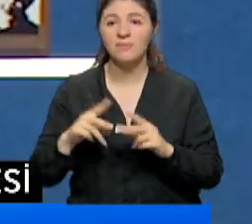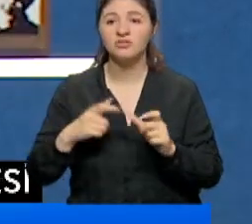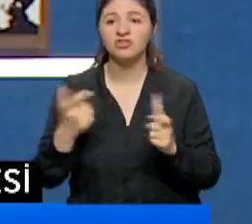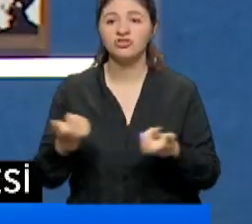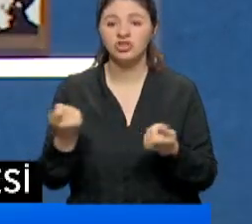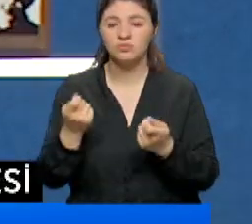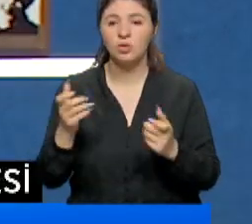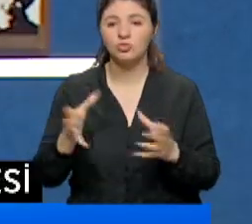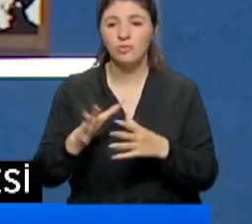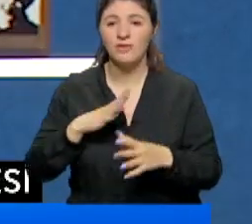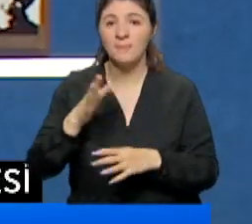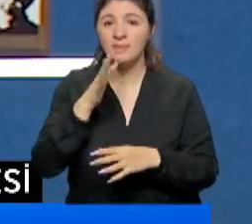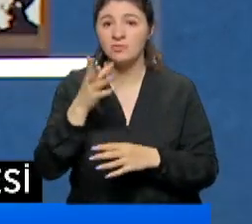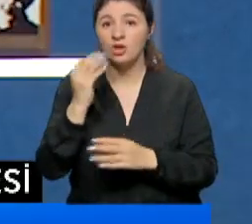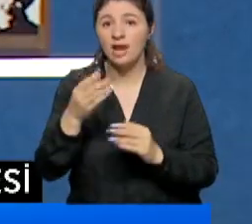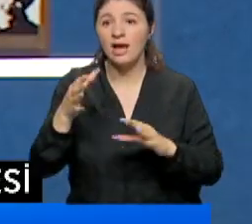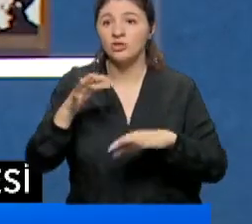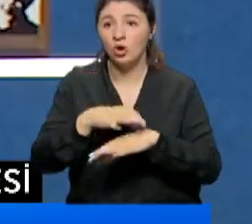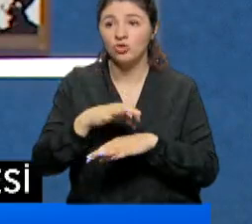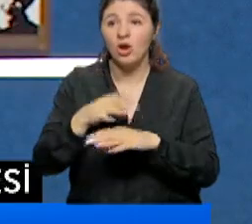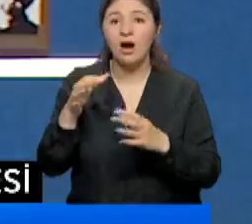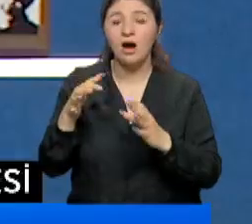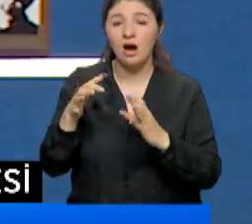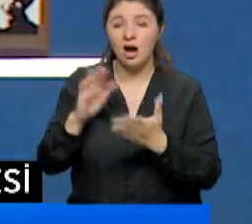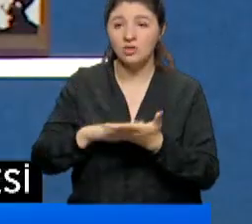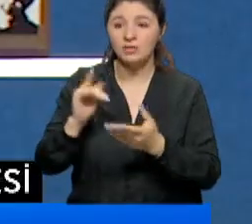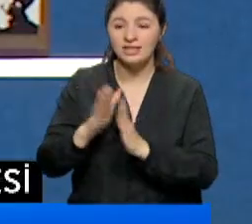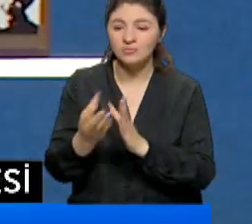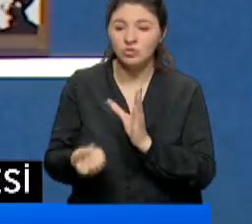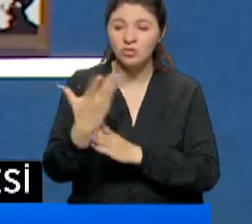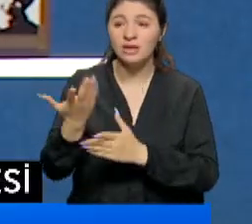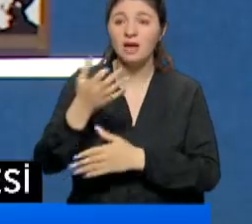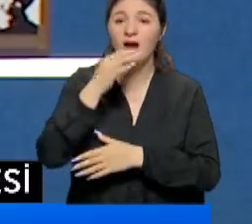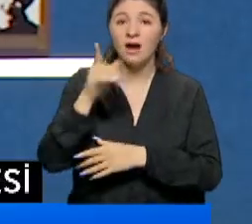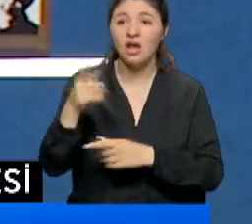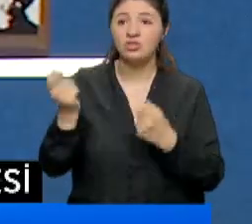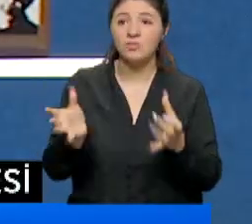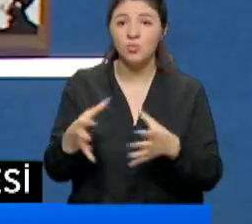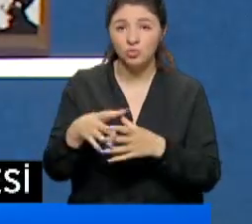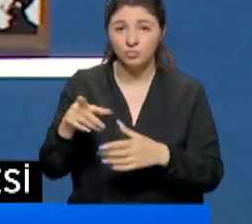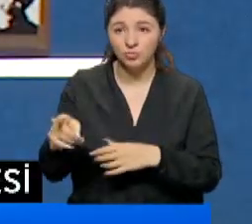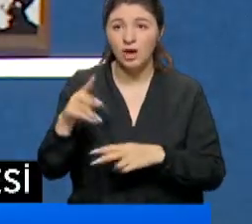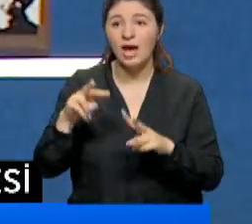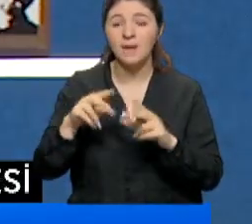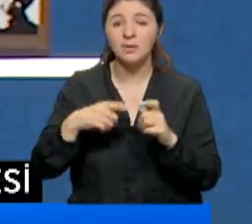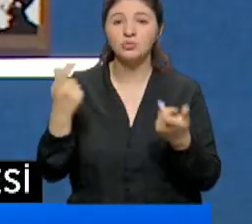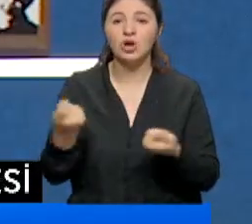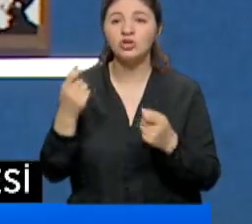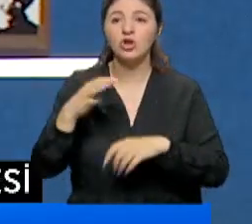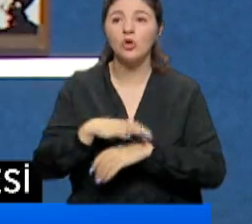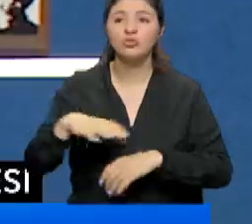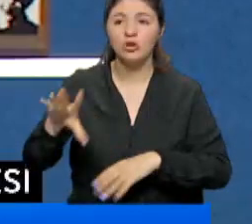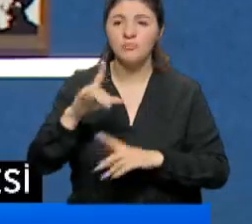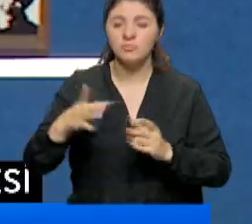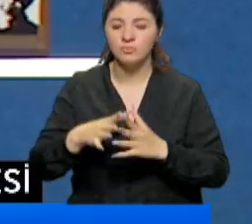Evet çalışma gruplarımız var bilimsel olarak da kim arkadaşlarımız bu kitabın oluşumunda da zaten Ankara çalışma grubu emesle uğraşan